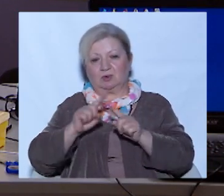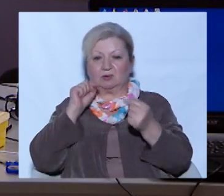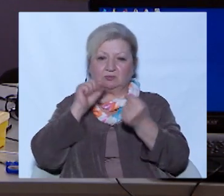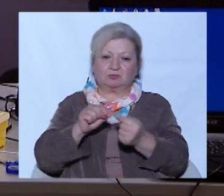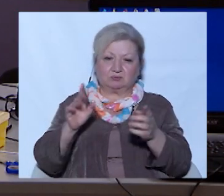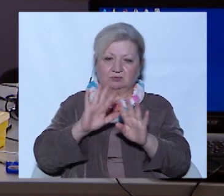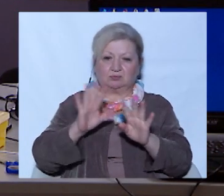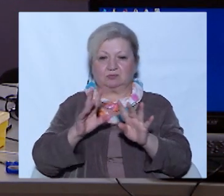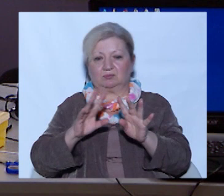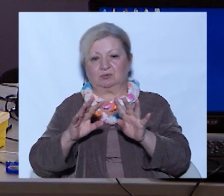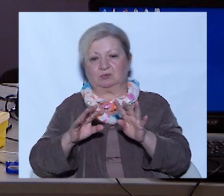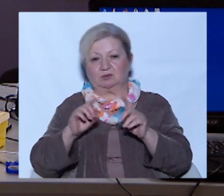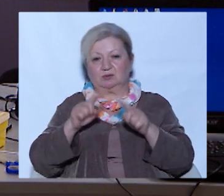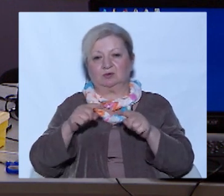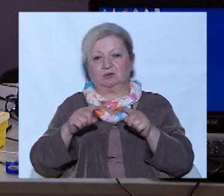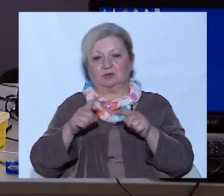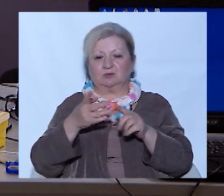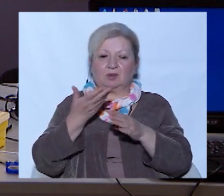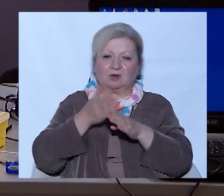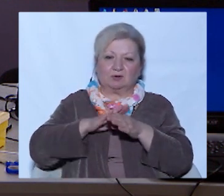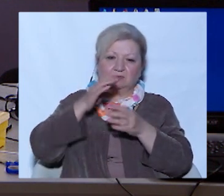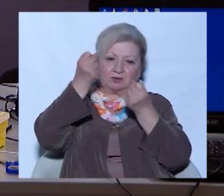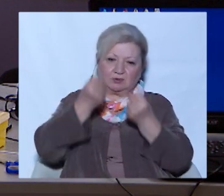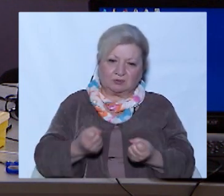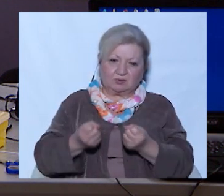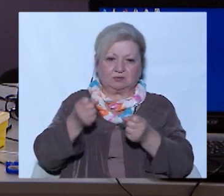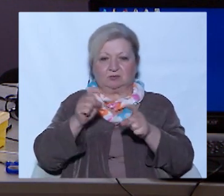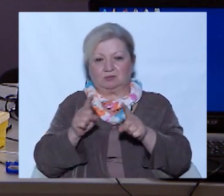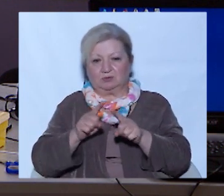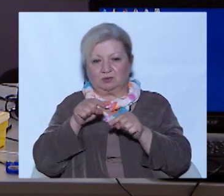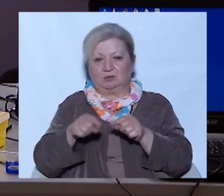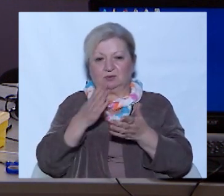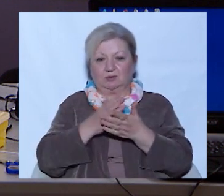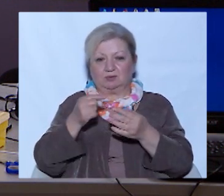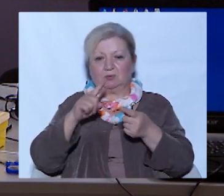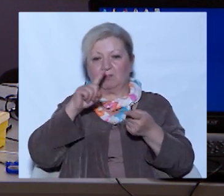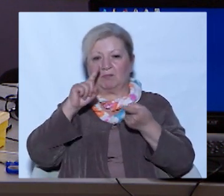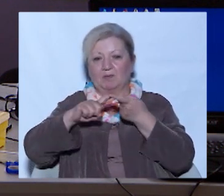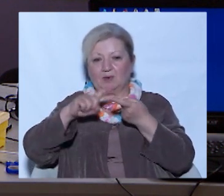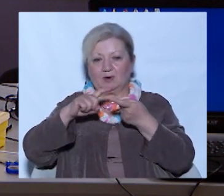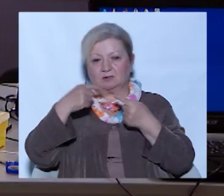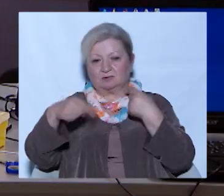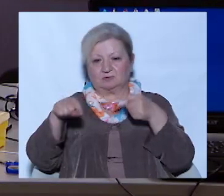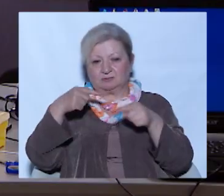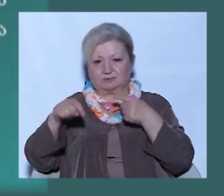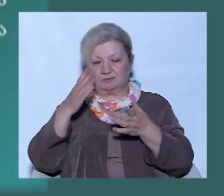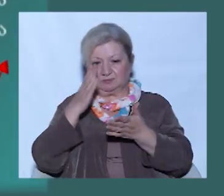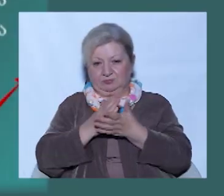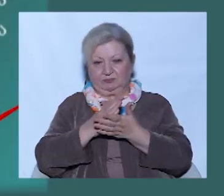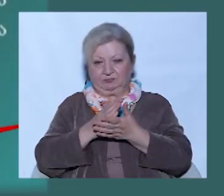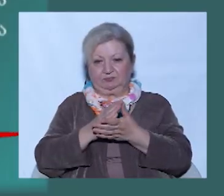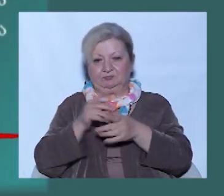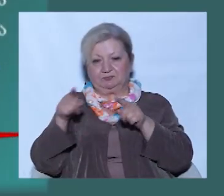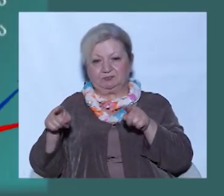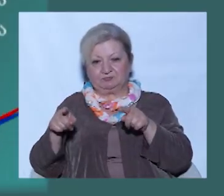წინაღობა იყოს არა წინაღობა, არა ინდუქტიური ან ტევადური დატვირთვა, რომელიც ამ შემთხვევაში ფაზათა სხვაობა.